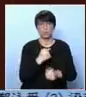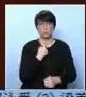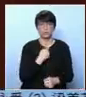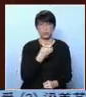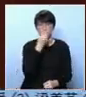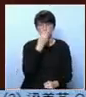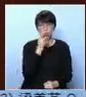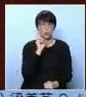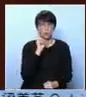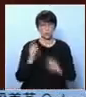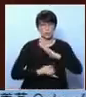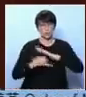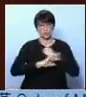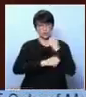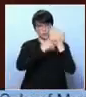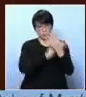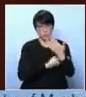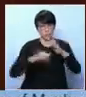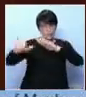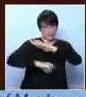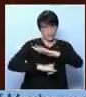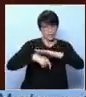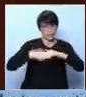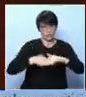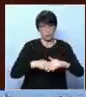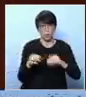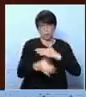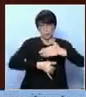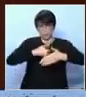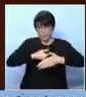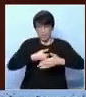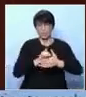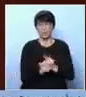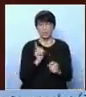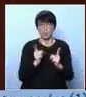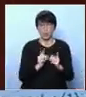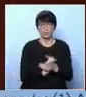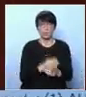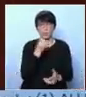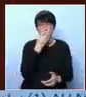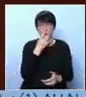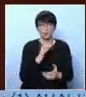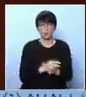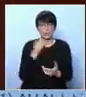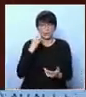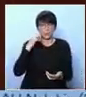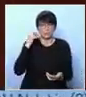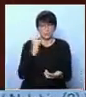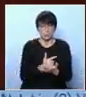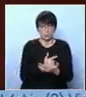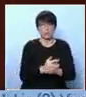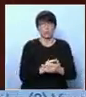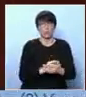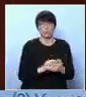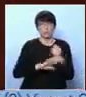啲犯咗法嘅人走嚟喺香港逃避，或者香港犯咗嚴重罪嘅人走咗去一啲我哋冇辦